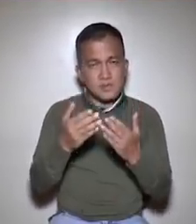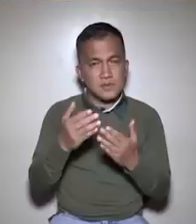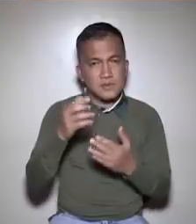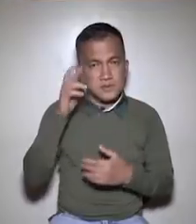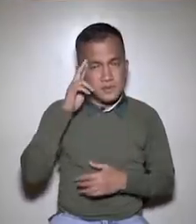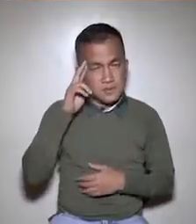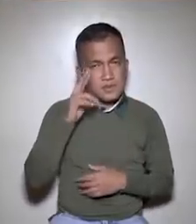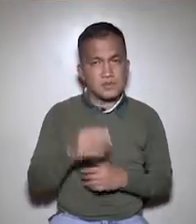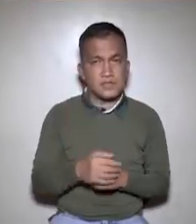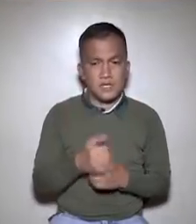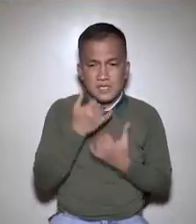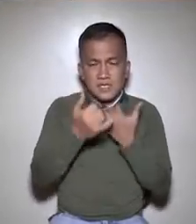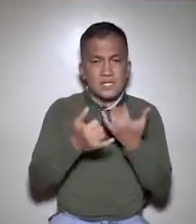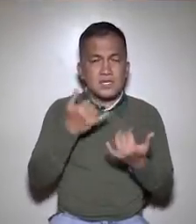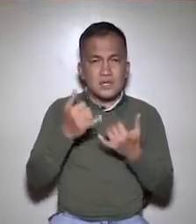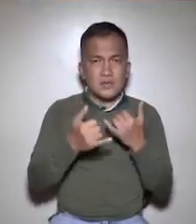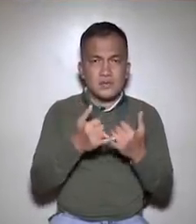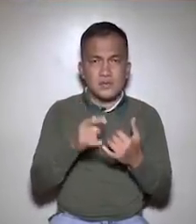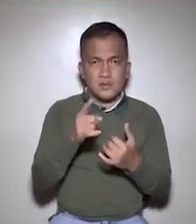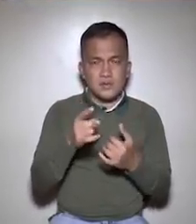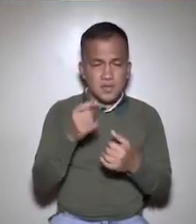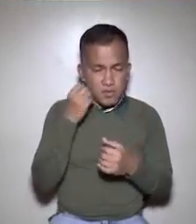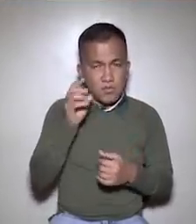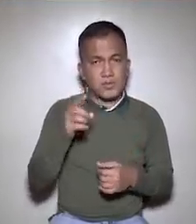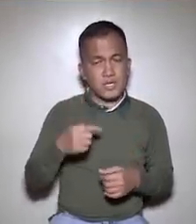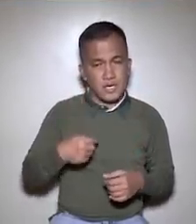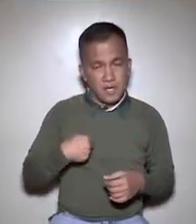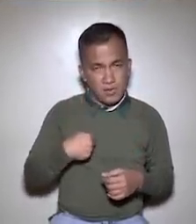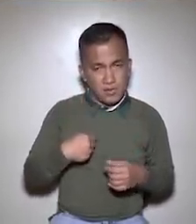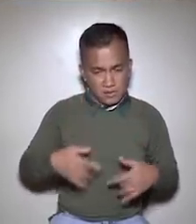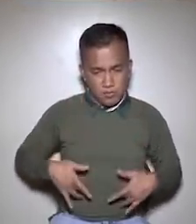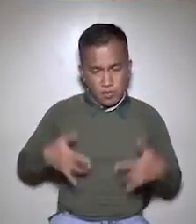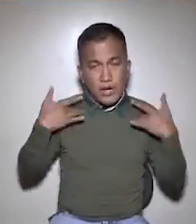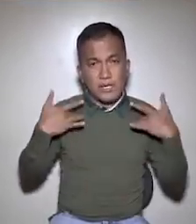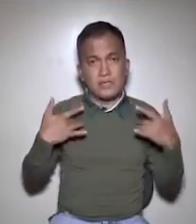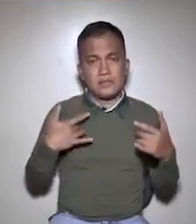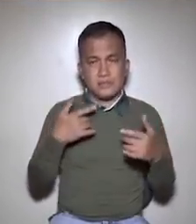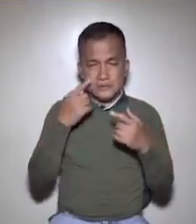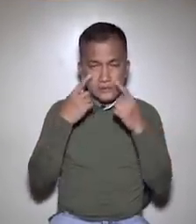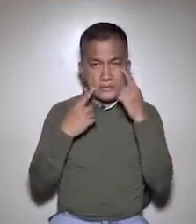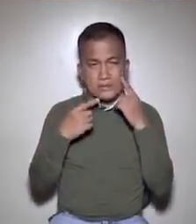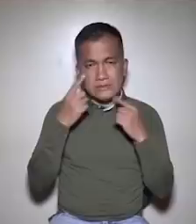Sir Raffy. Napaka-uwi po ako na buhay.